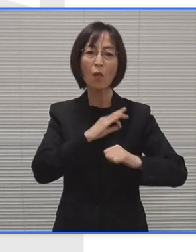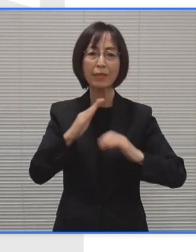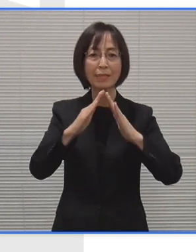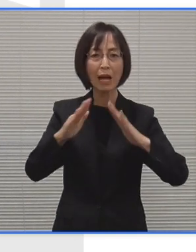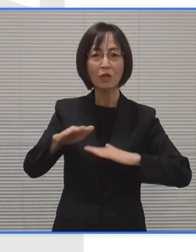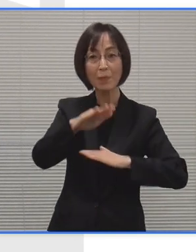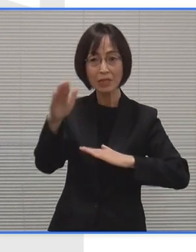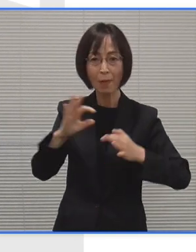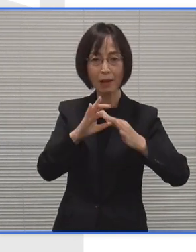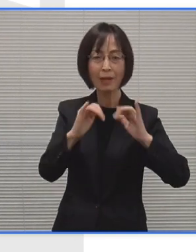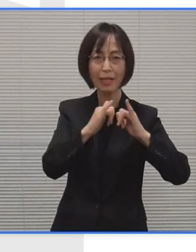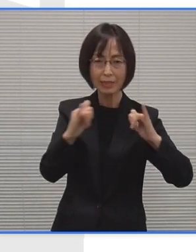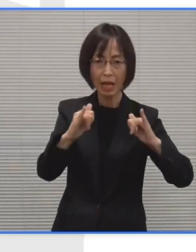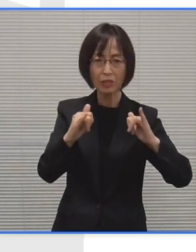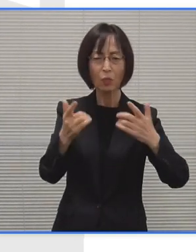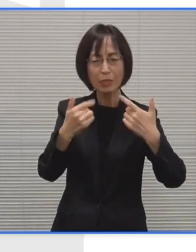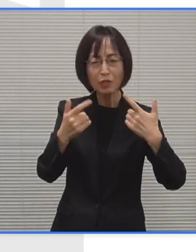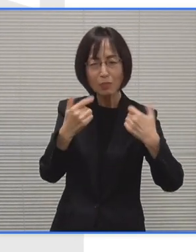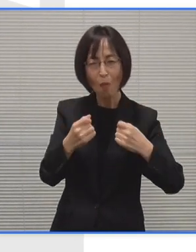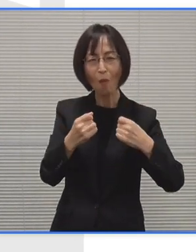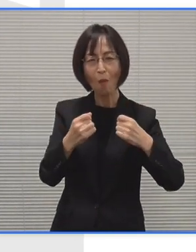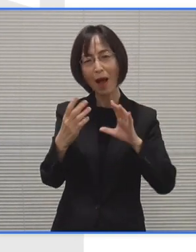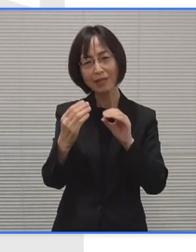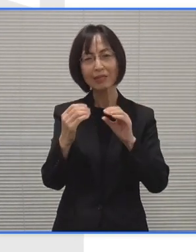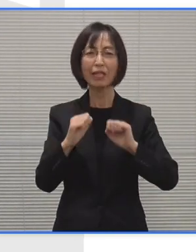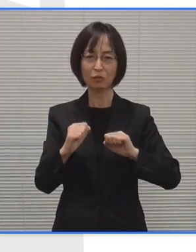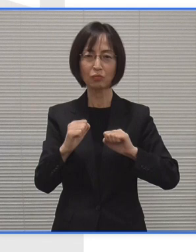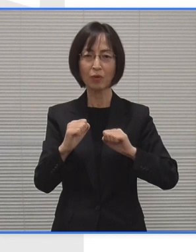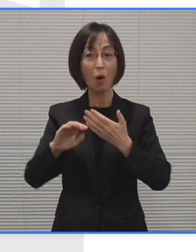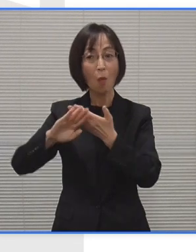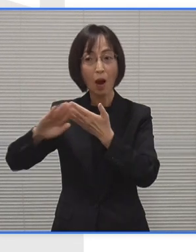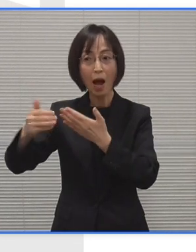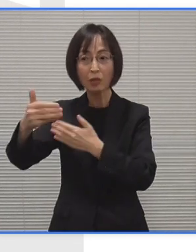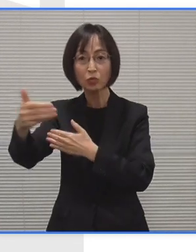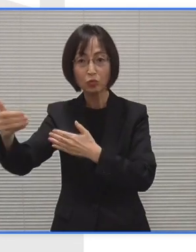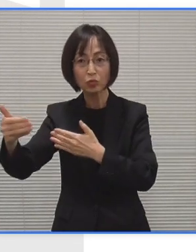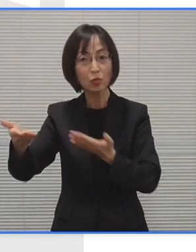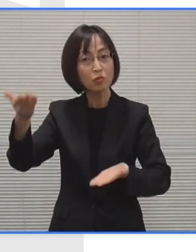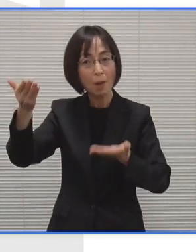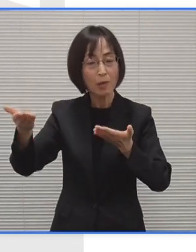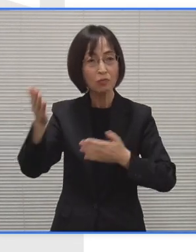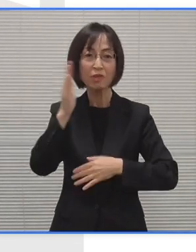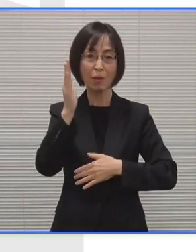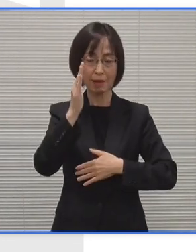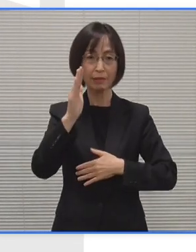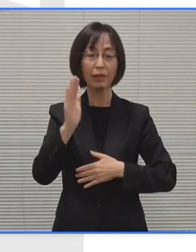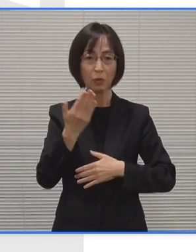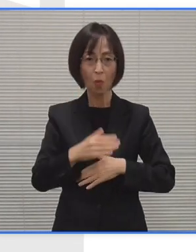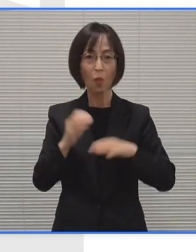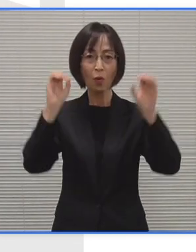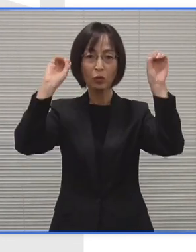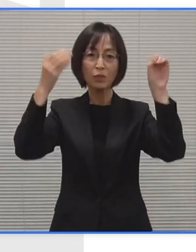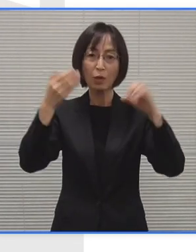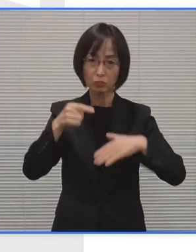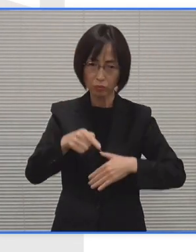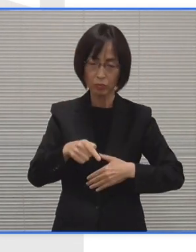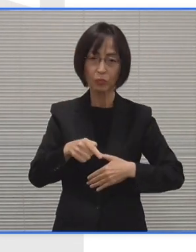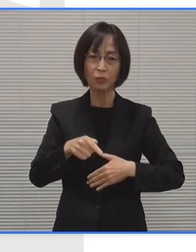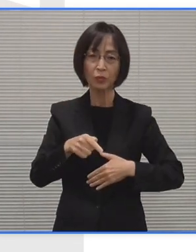じめ関係者と常々言ってるんですけれども、よそと比べるっていうことではないですけれども、豊島区